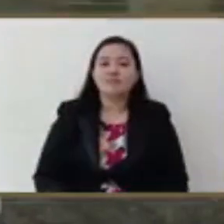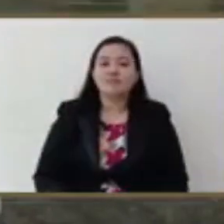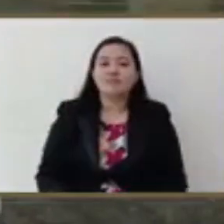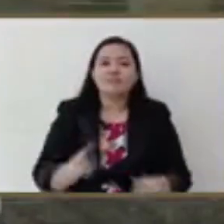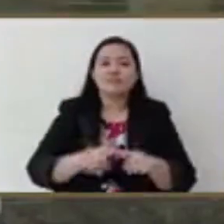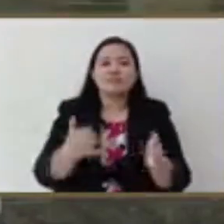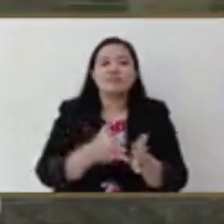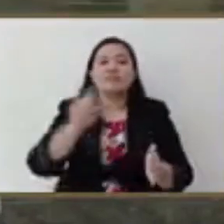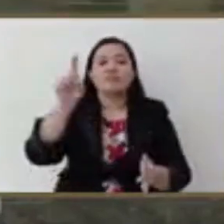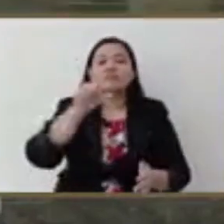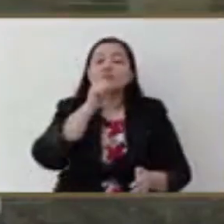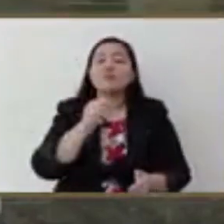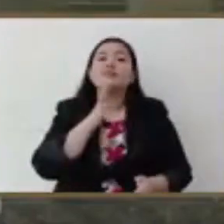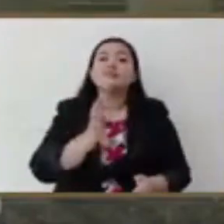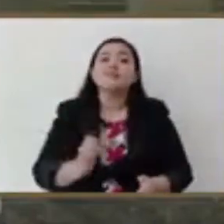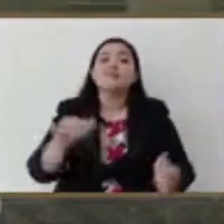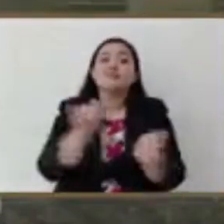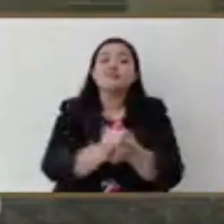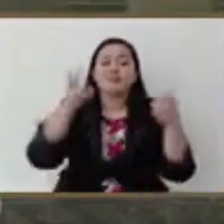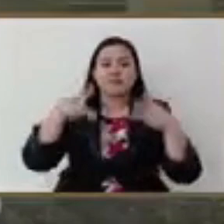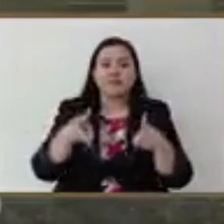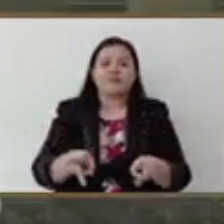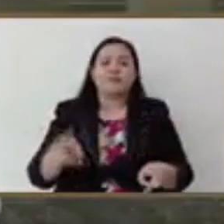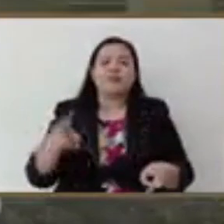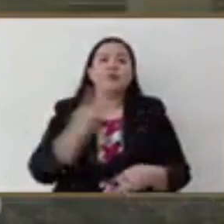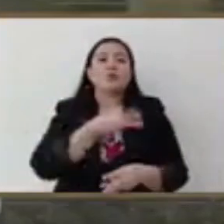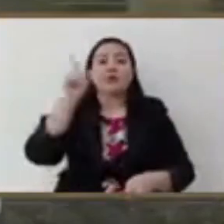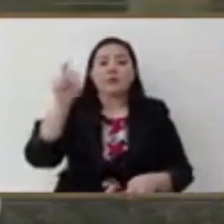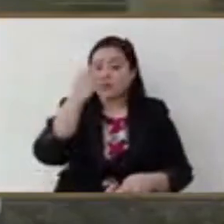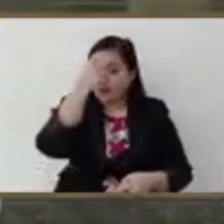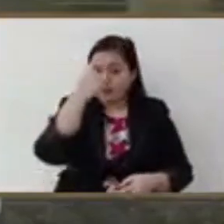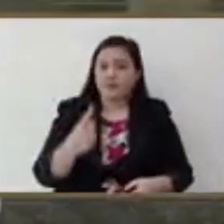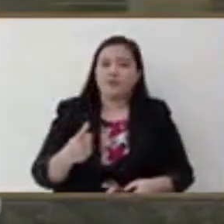See, it should not be that way. We should understand, brethren,